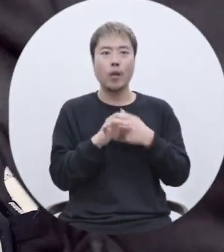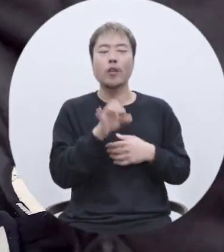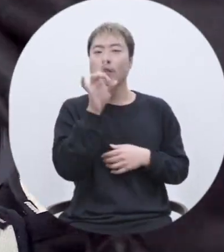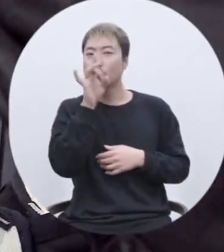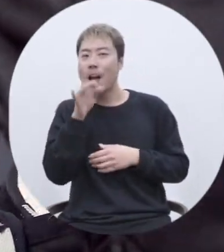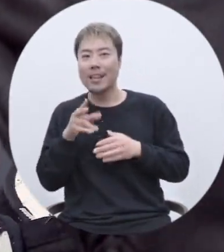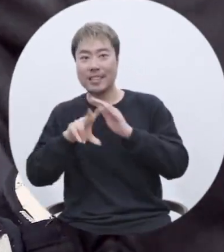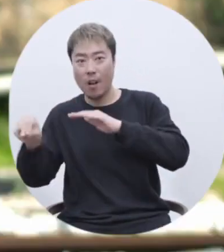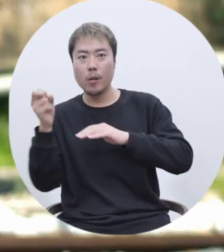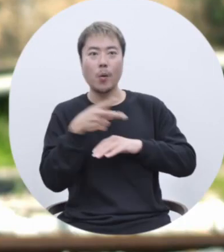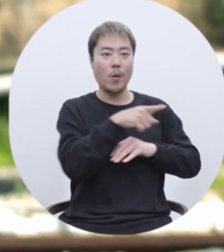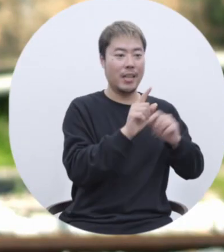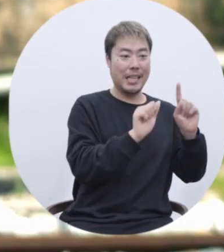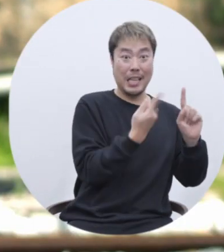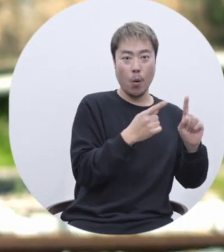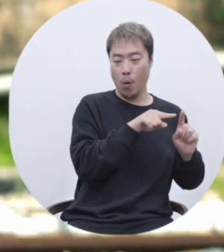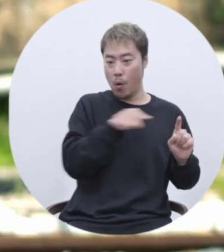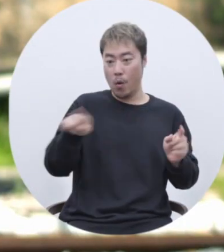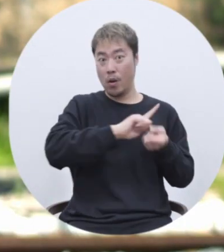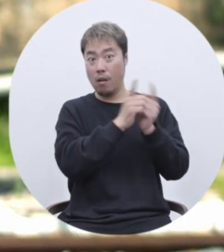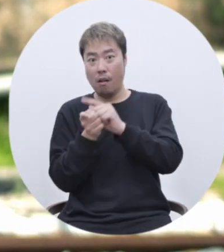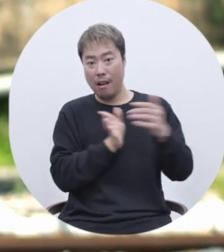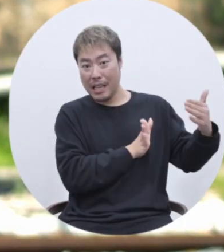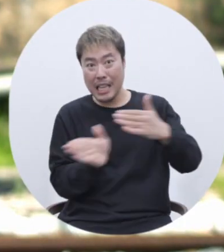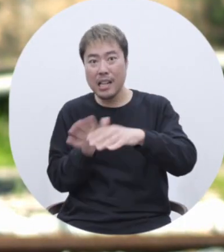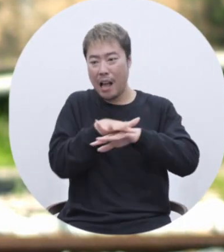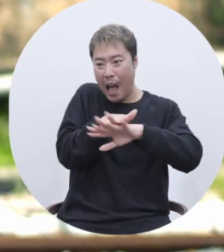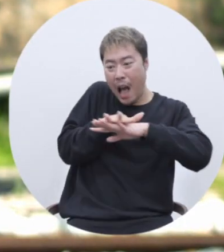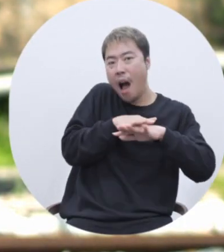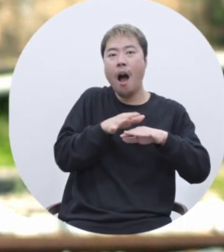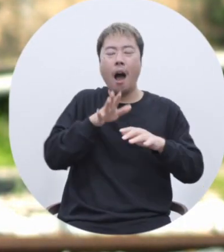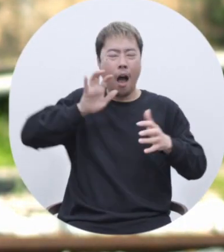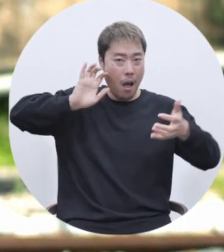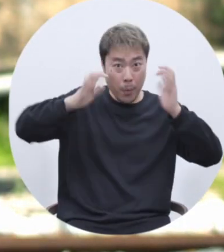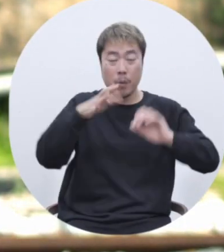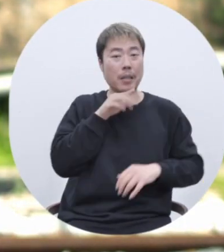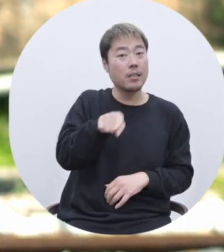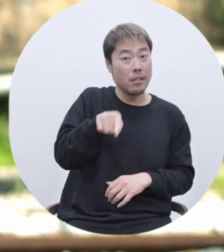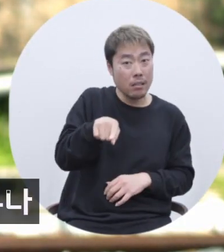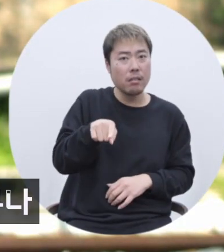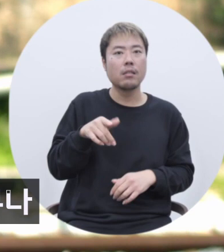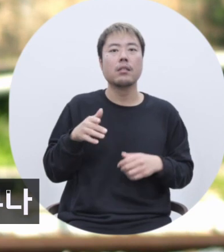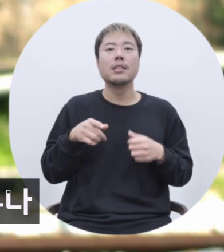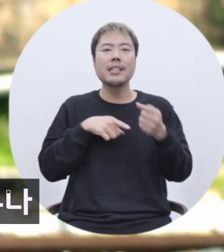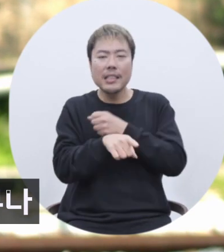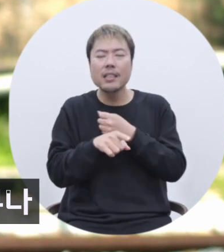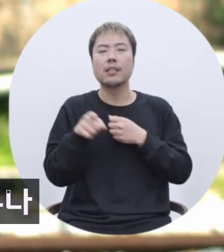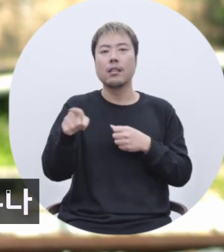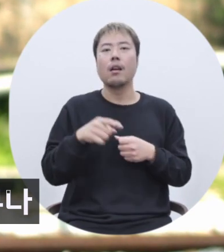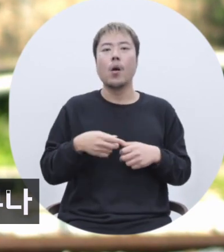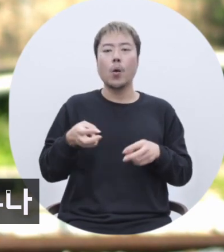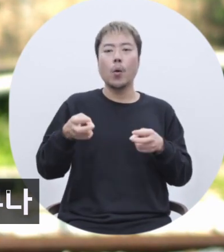중앙선과 1호선 이동하는 통로가 굉장히 복잡하게 되어 있잖아요. 그래서 이런 이제 교통약자를